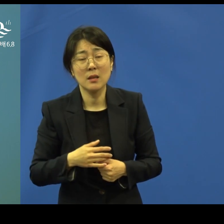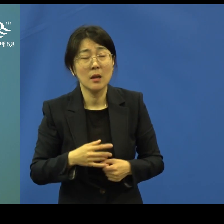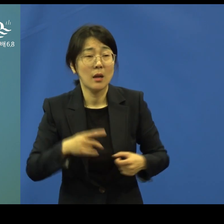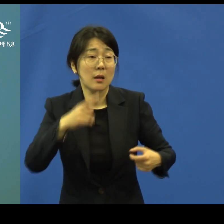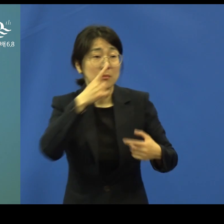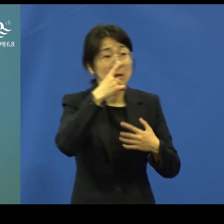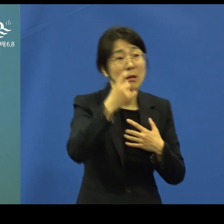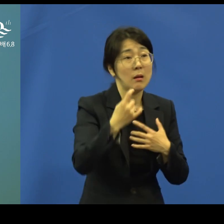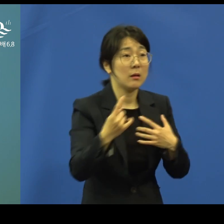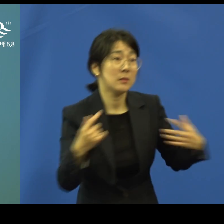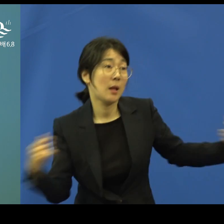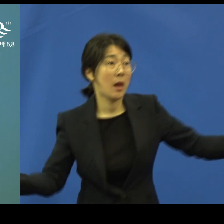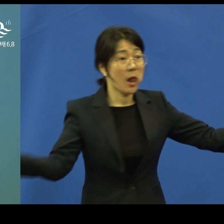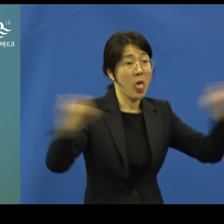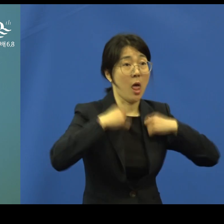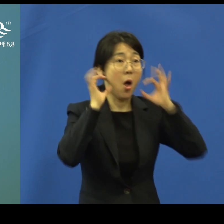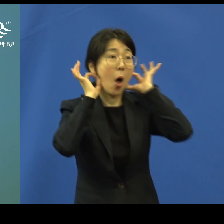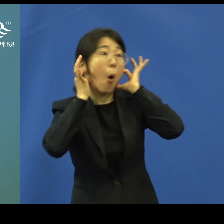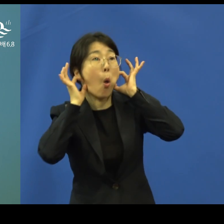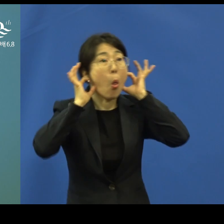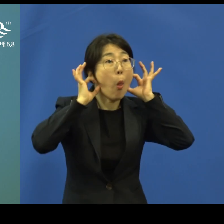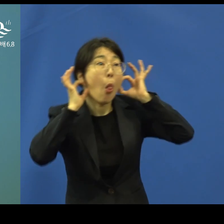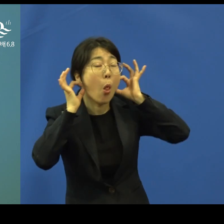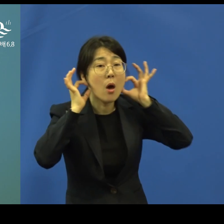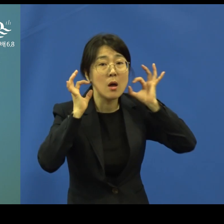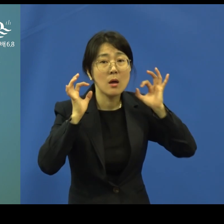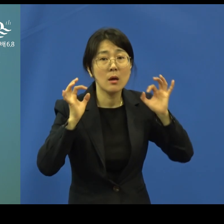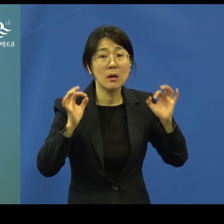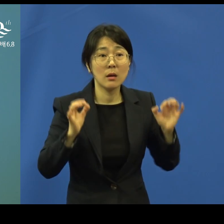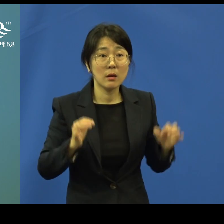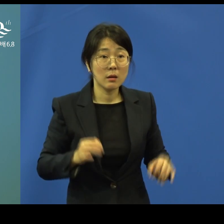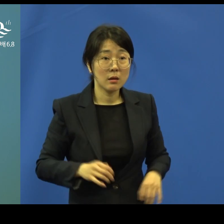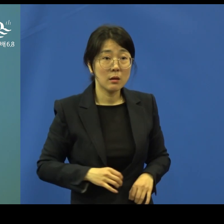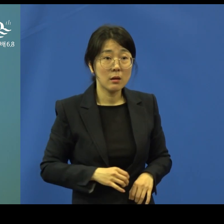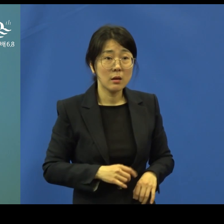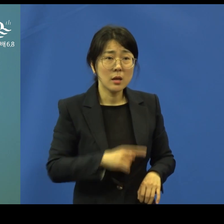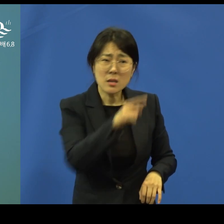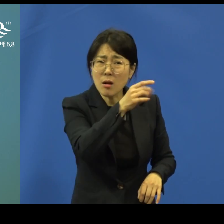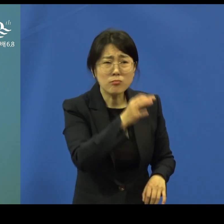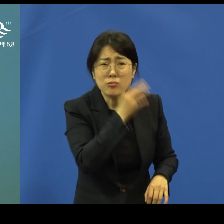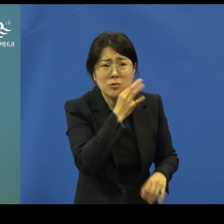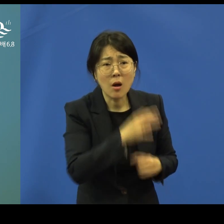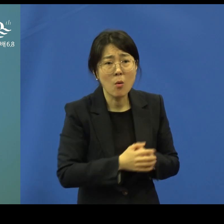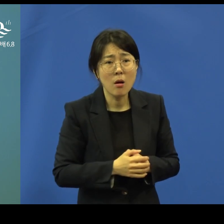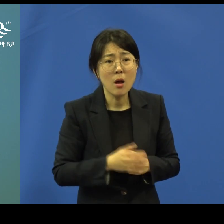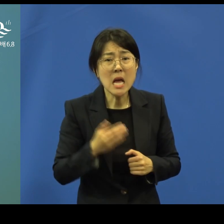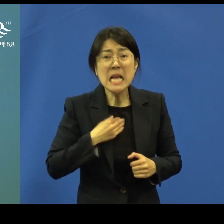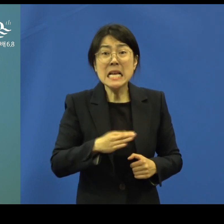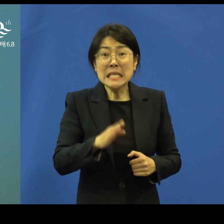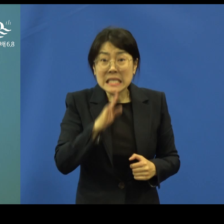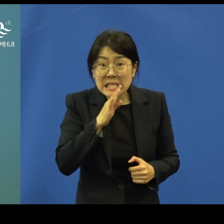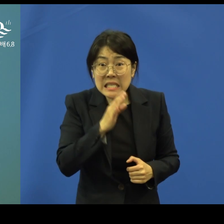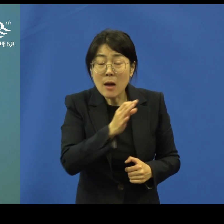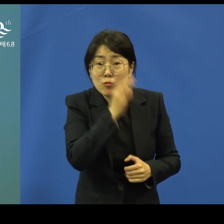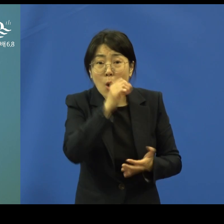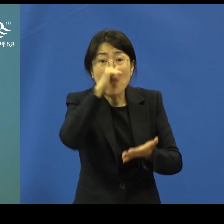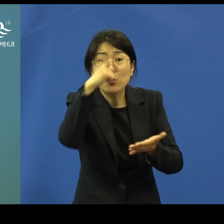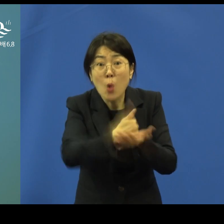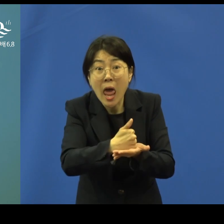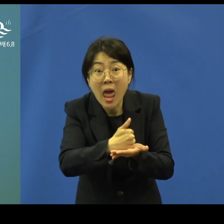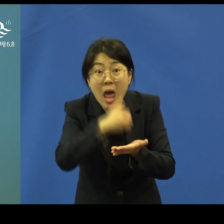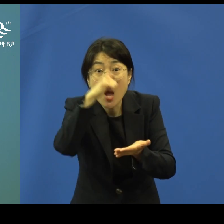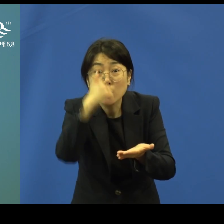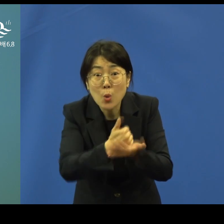옷을 입고 다니면 뭘 하느냐? 진짜 입어야 할 옷은 너희들의 수치를 가려줄 옷, 그것은 의의 옷이고 그것은 그리스도의